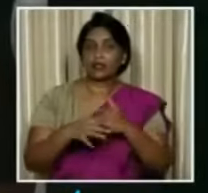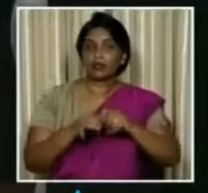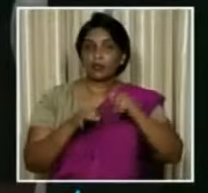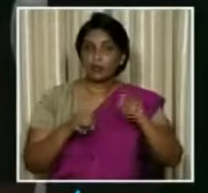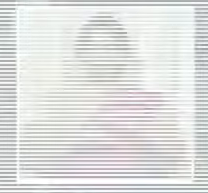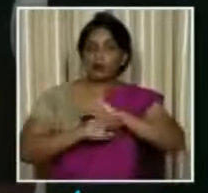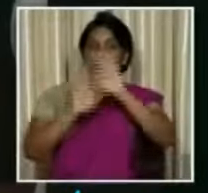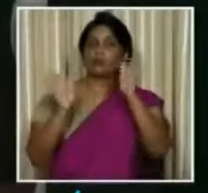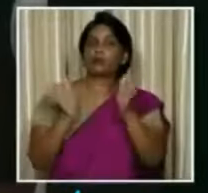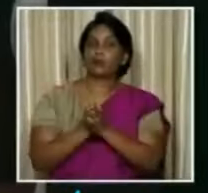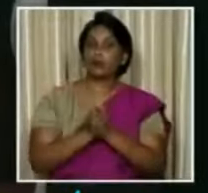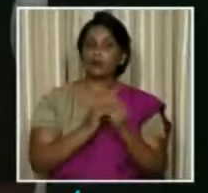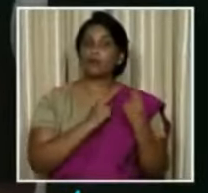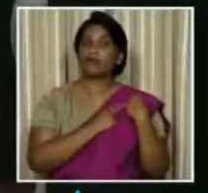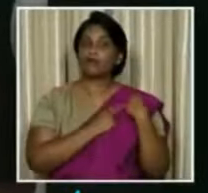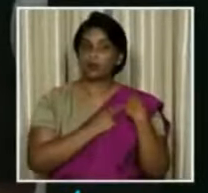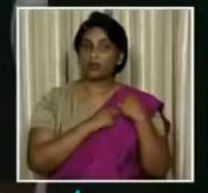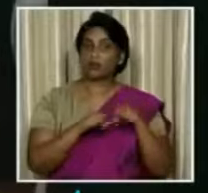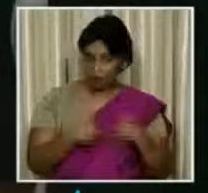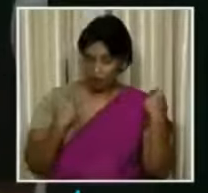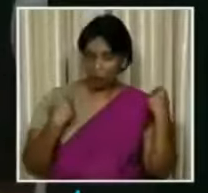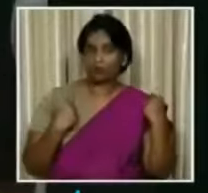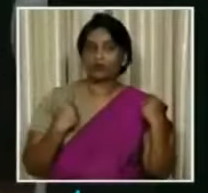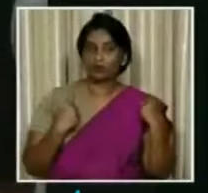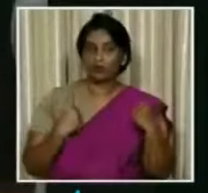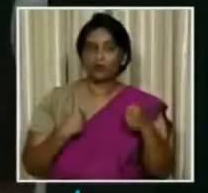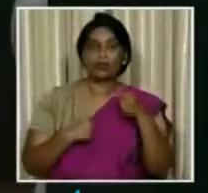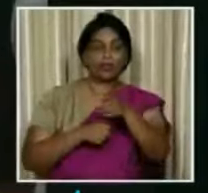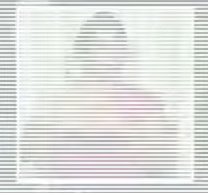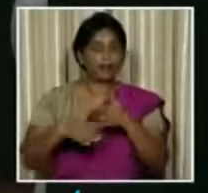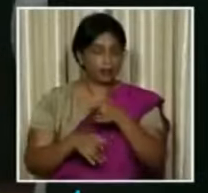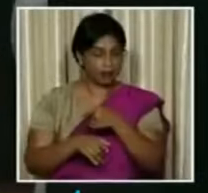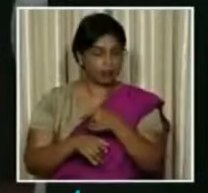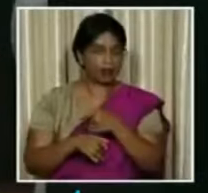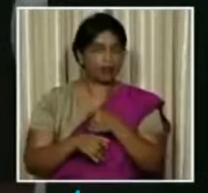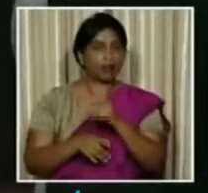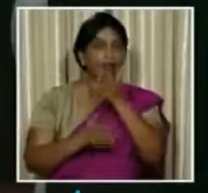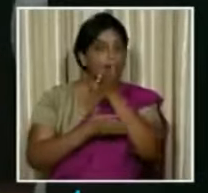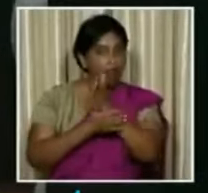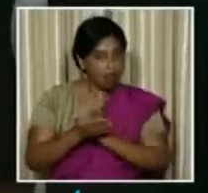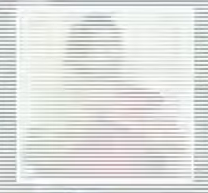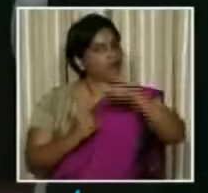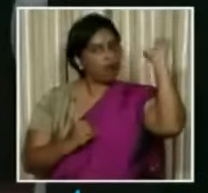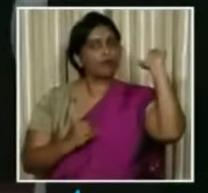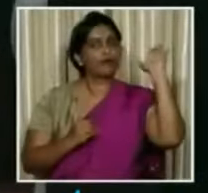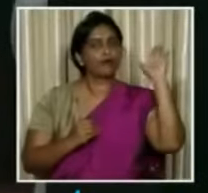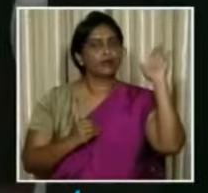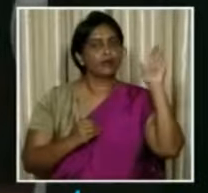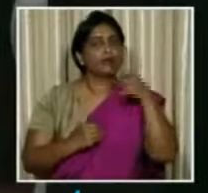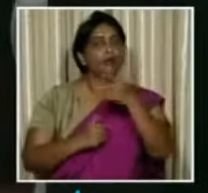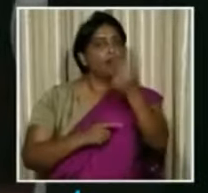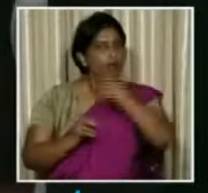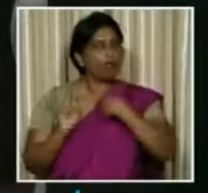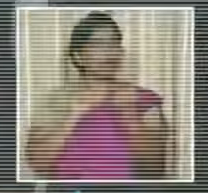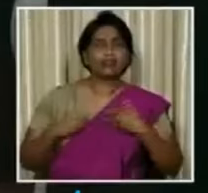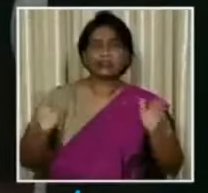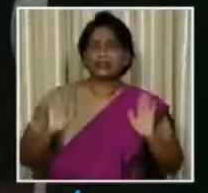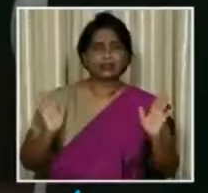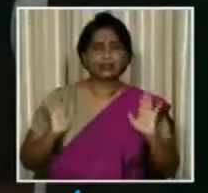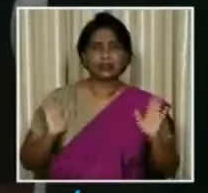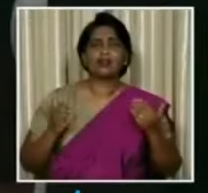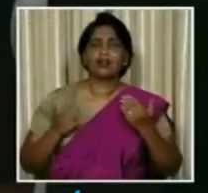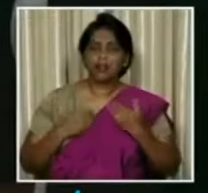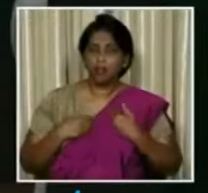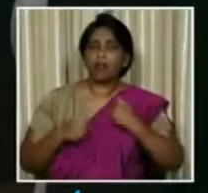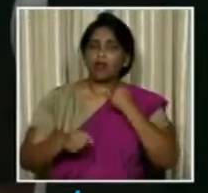එකේ සාමූහික වගකීම කඩ කරයි කිව්වොත් එහෙනම් මේ කැබිනට් එකේ යම් කොටසක් අයින් කරන්නට ඕන. ඒ අය එනවා මාව හම්බෙන්න.